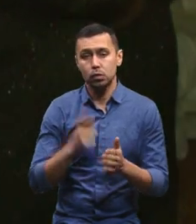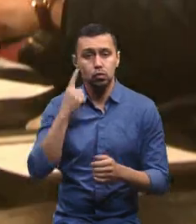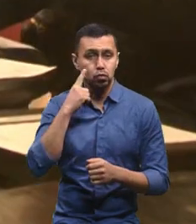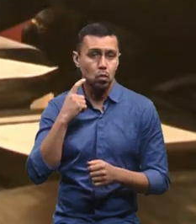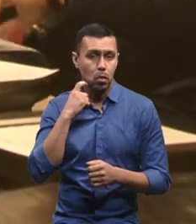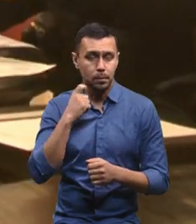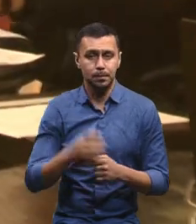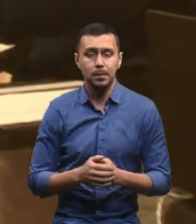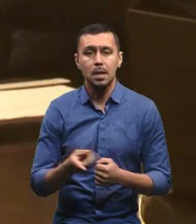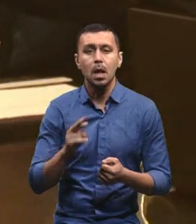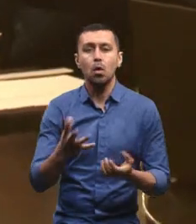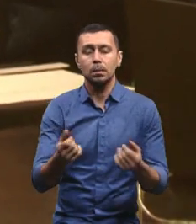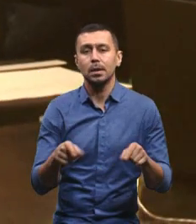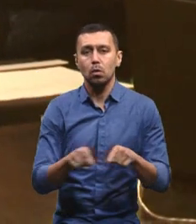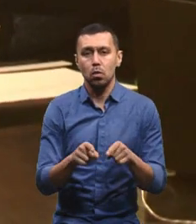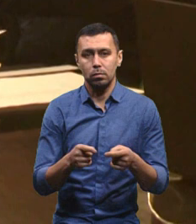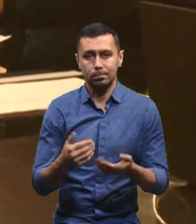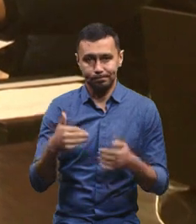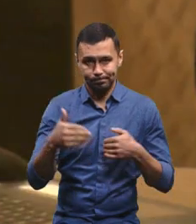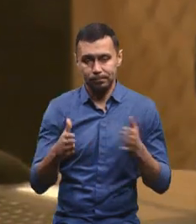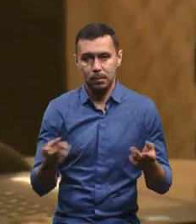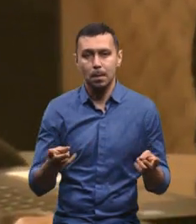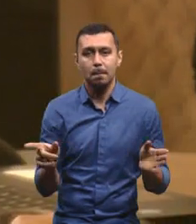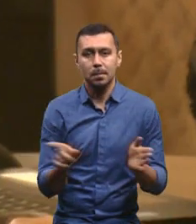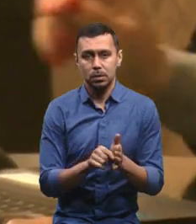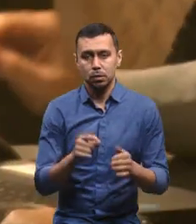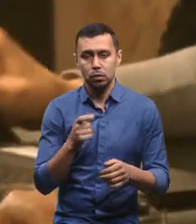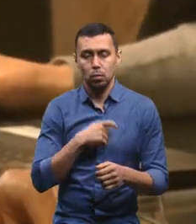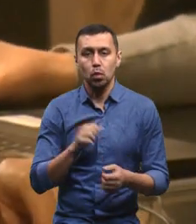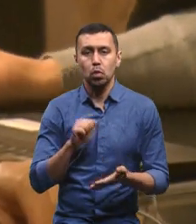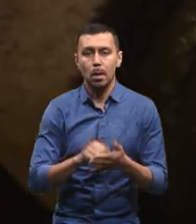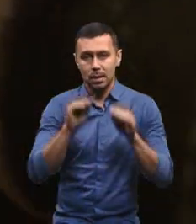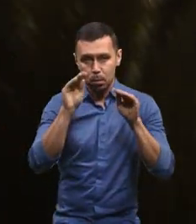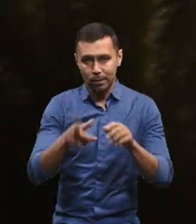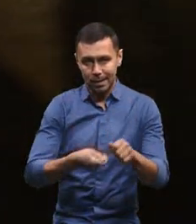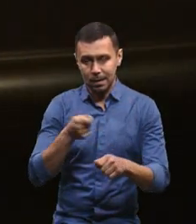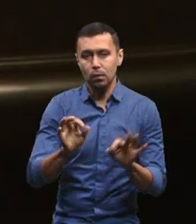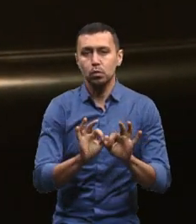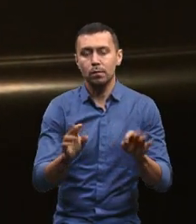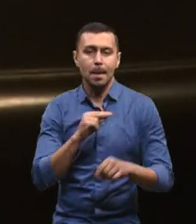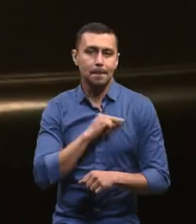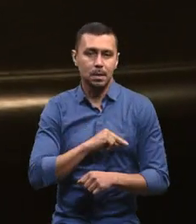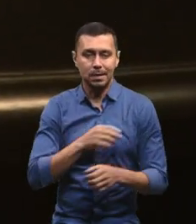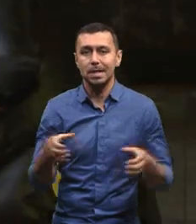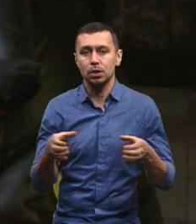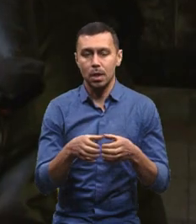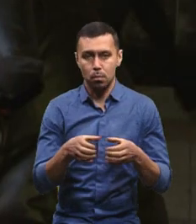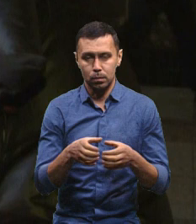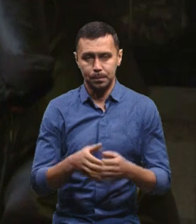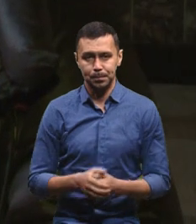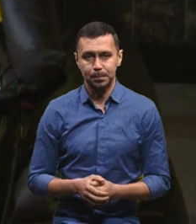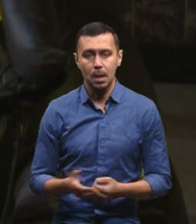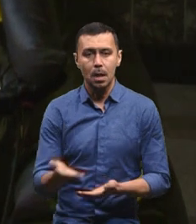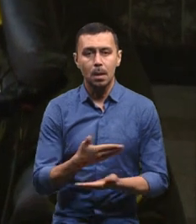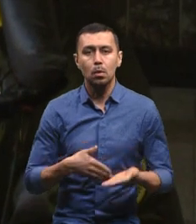для отримання такого набору потрібно мати із собою документи та заповнити заяву розповідає працівниця штабу Людмила горобняк